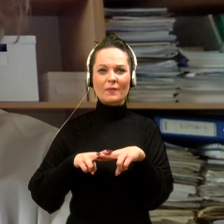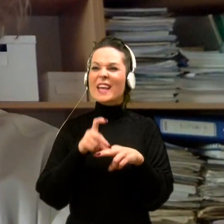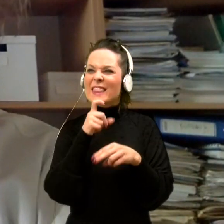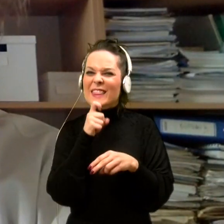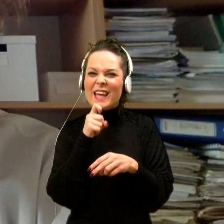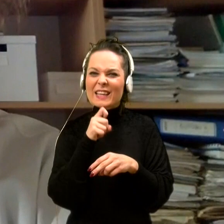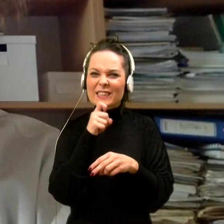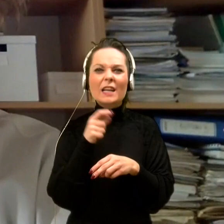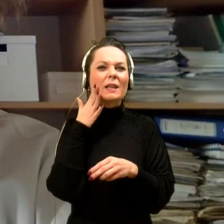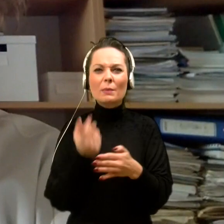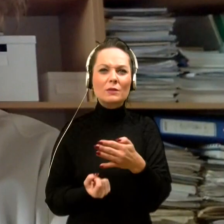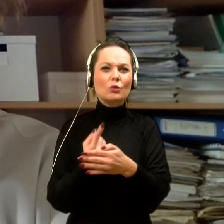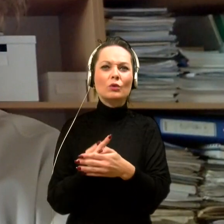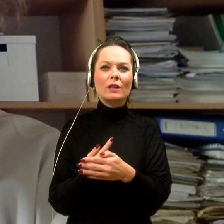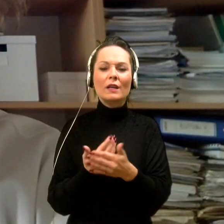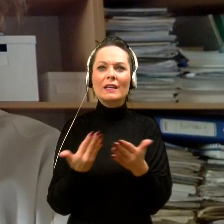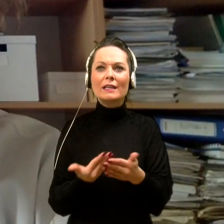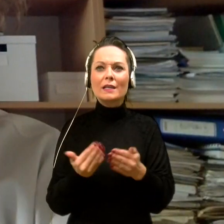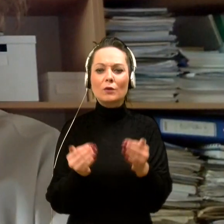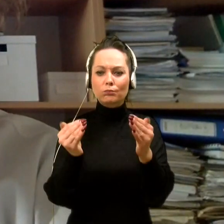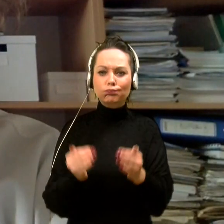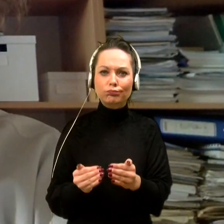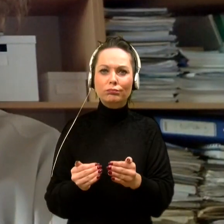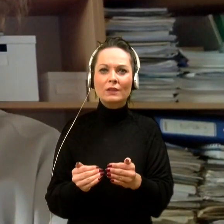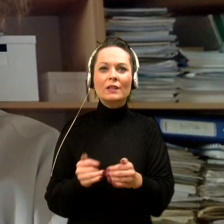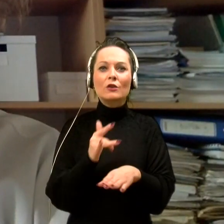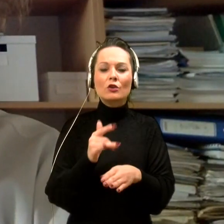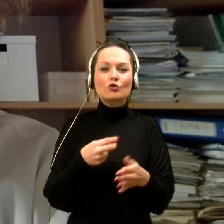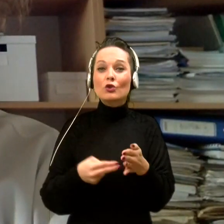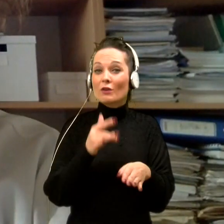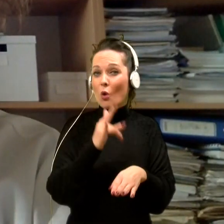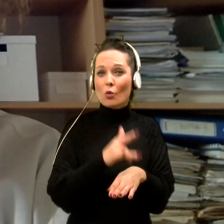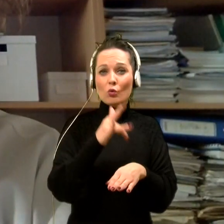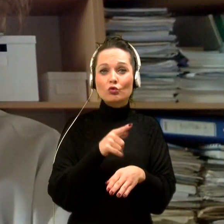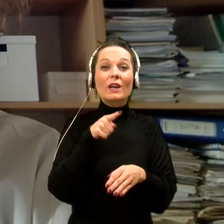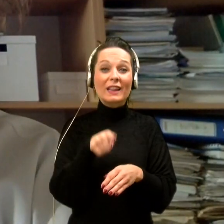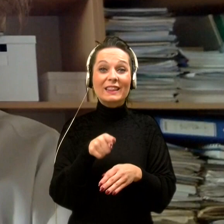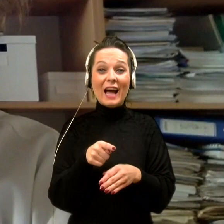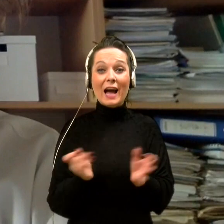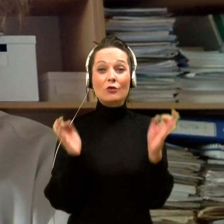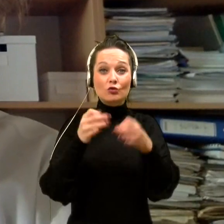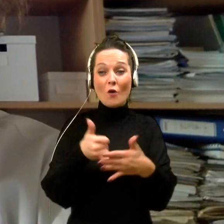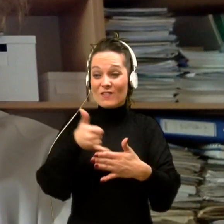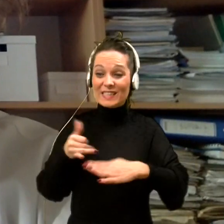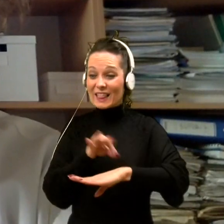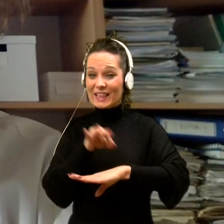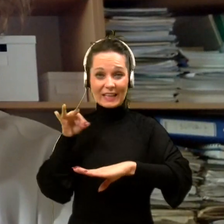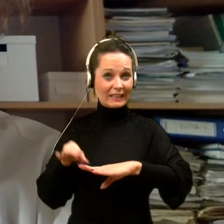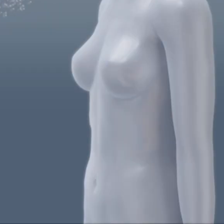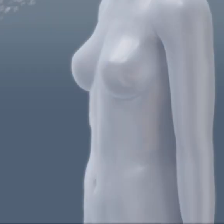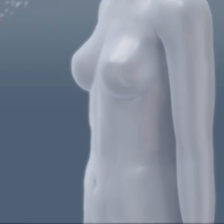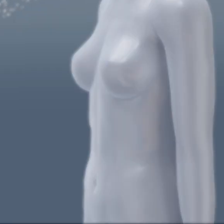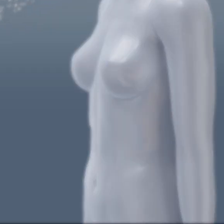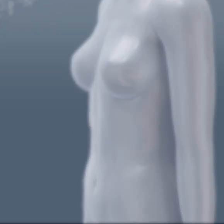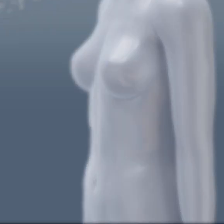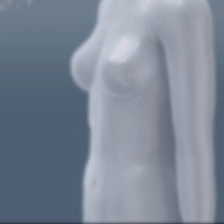nestrpni, da bi prišlo do hitrega upada števila okuženih, česar žal v teh zadnjih tednih ne opažamo.